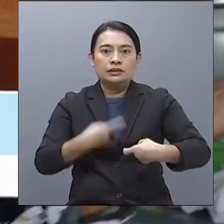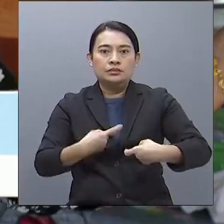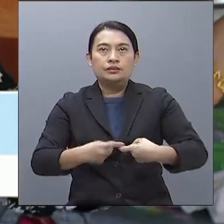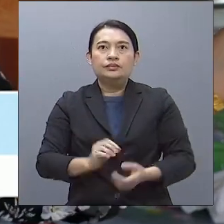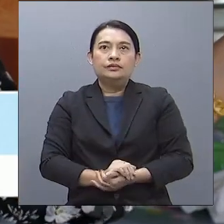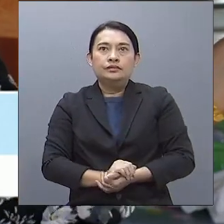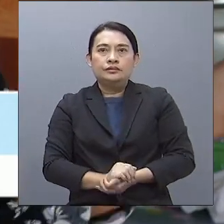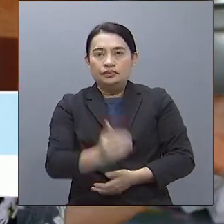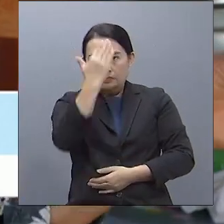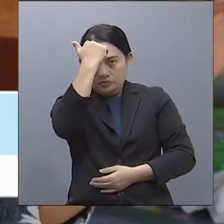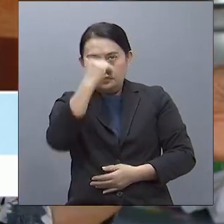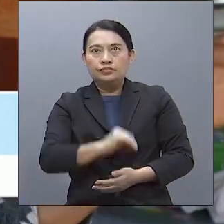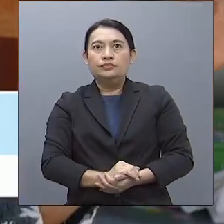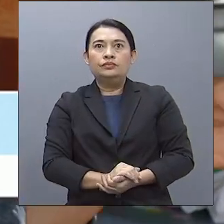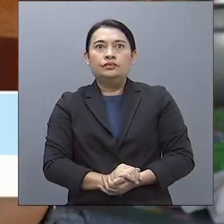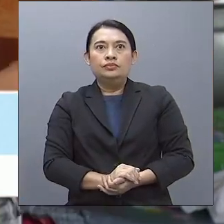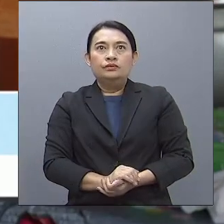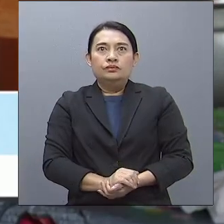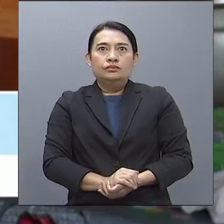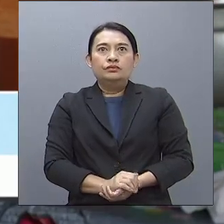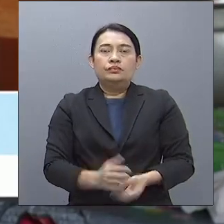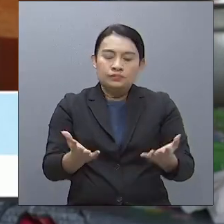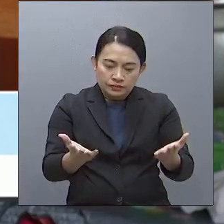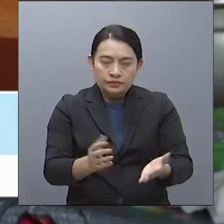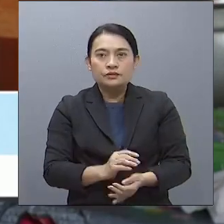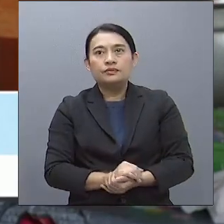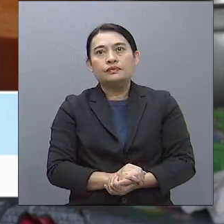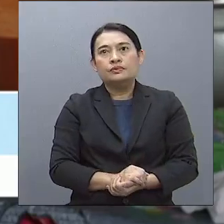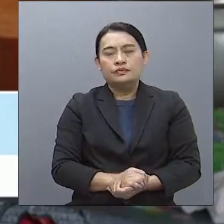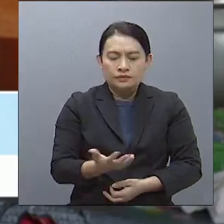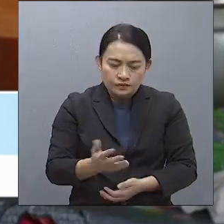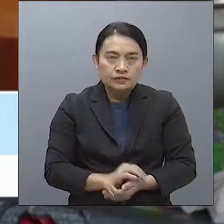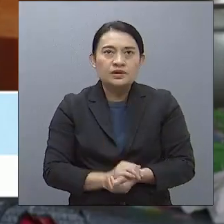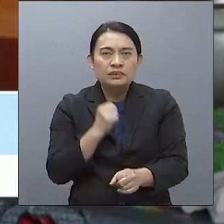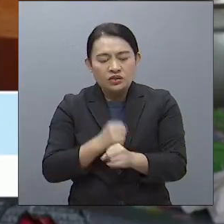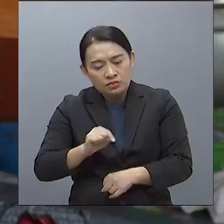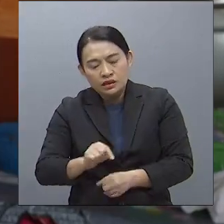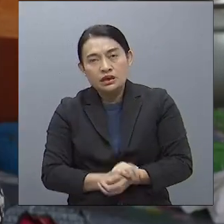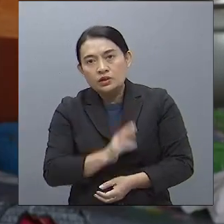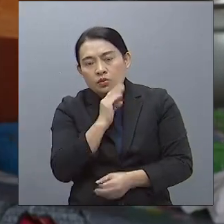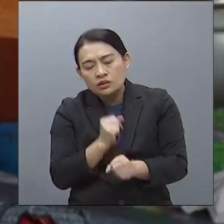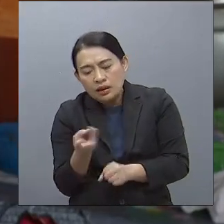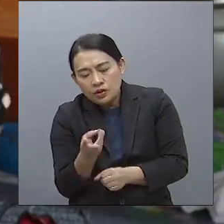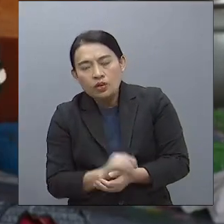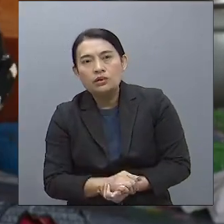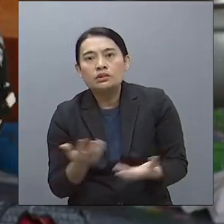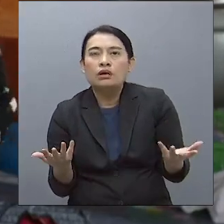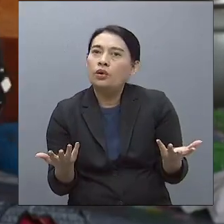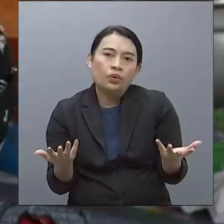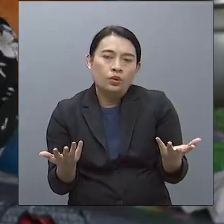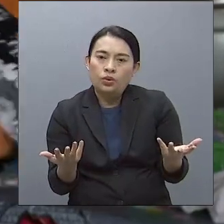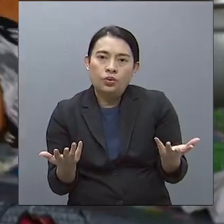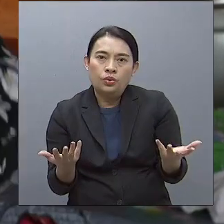ามันต้องทำแบบนี้ถ้าทำน้อยๆมันก็ไม่คุ้มกับค่